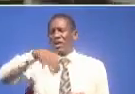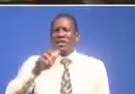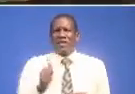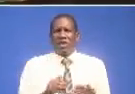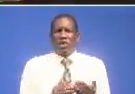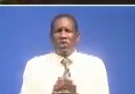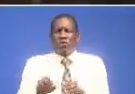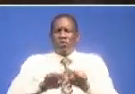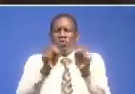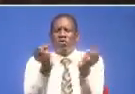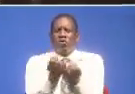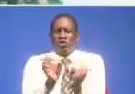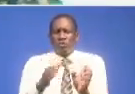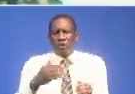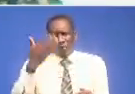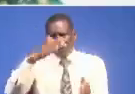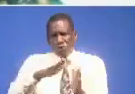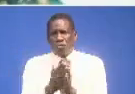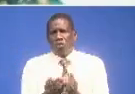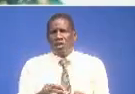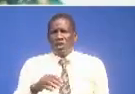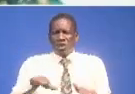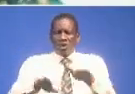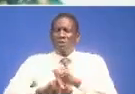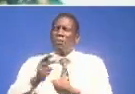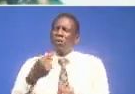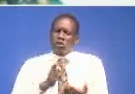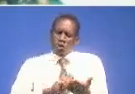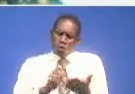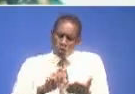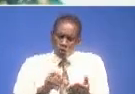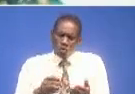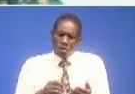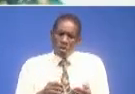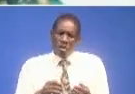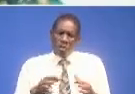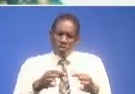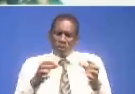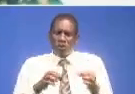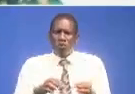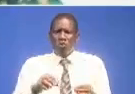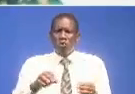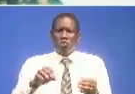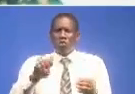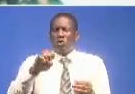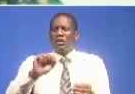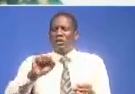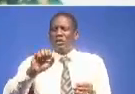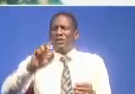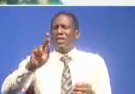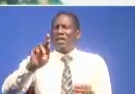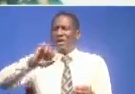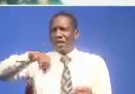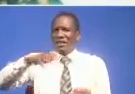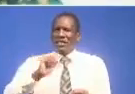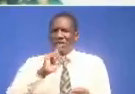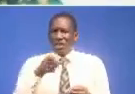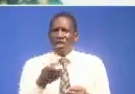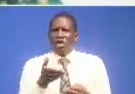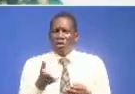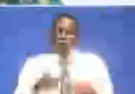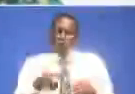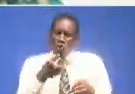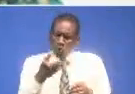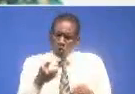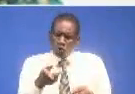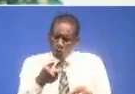wa kijamii wa Facebook. Gachagua akimwandikia Sakaja nikimnukuu, wauzaji hawa walikuamini na